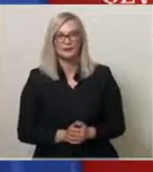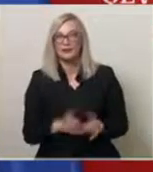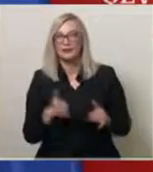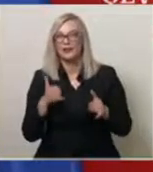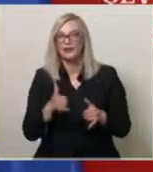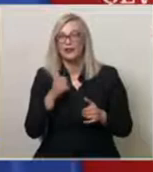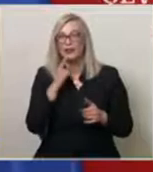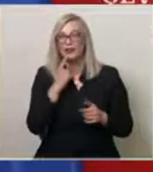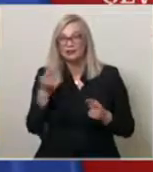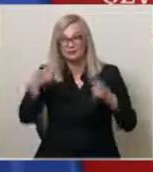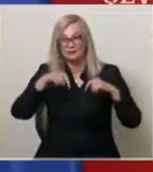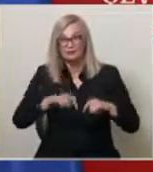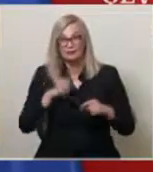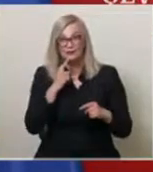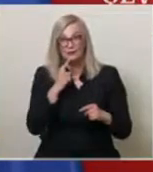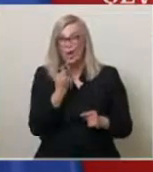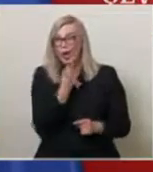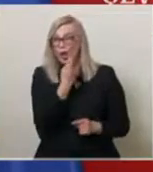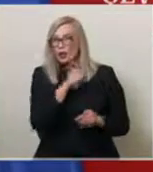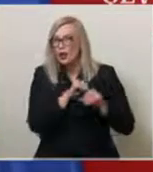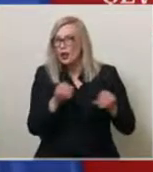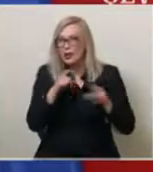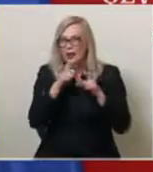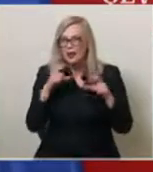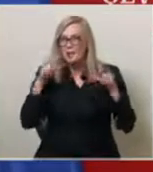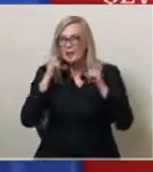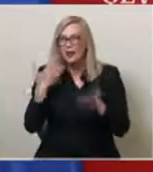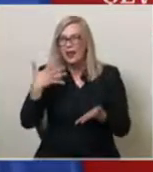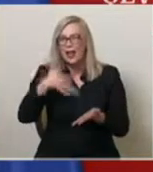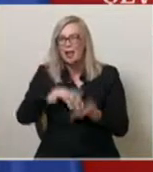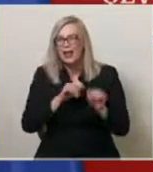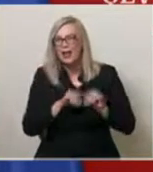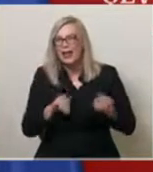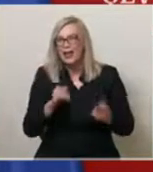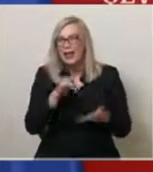Денес пристигна дополнителни 100.000 маски, исто така 5.000 топ